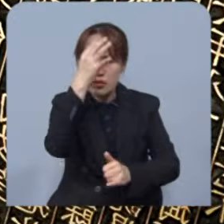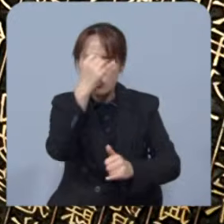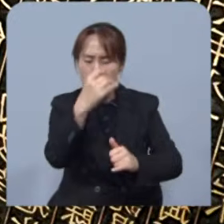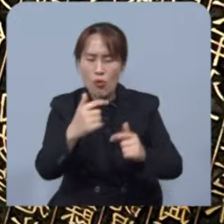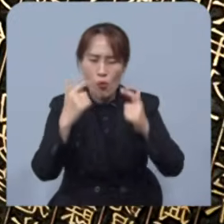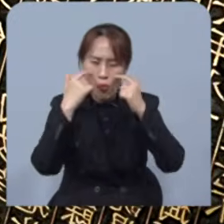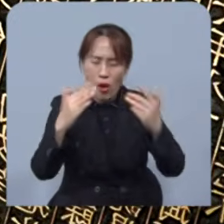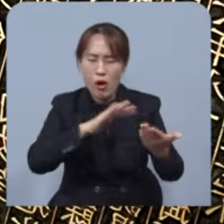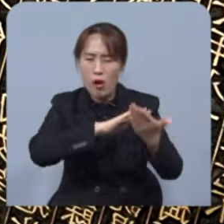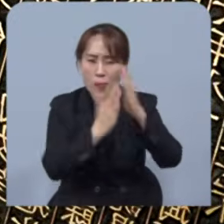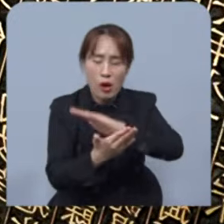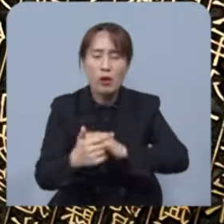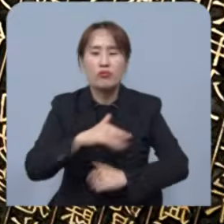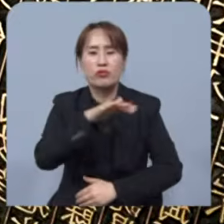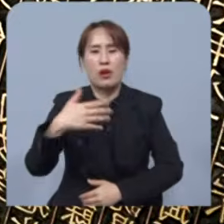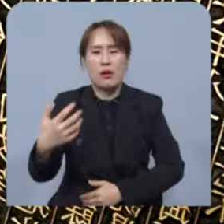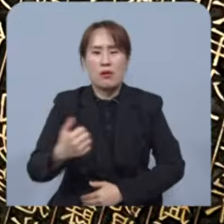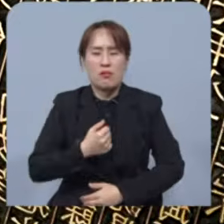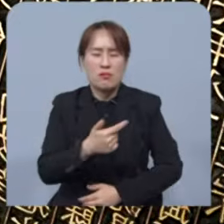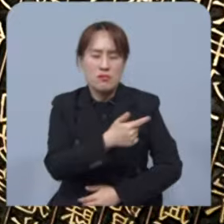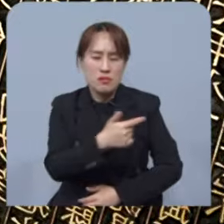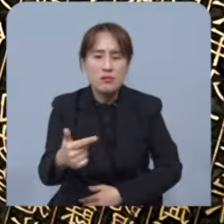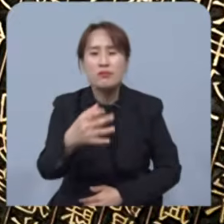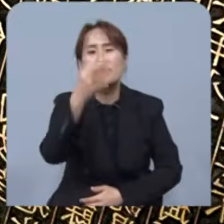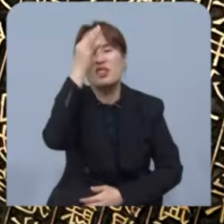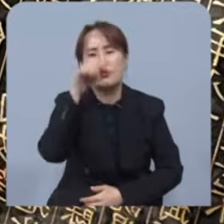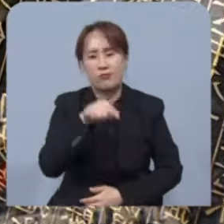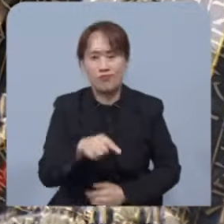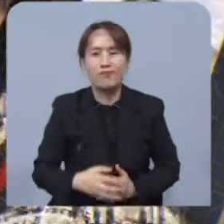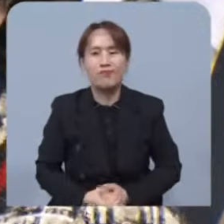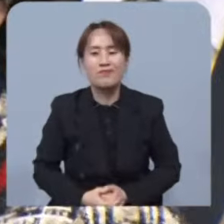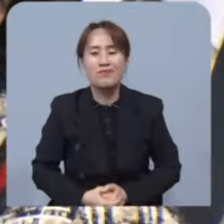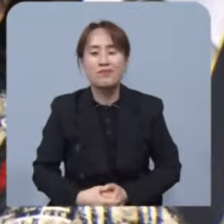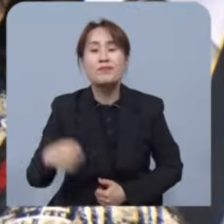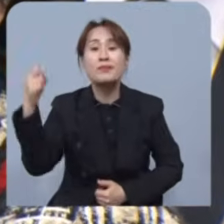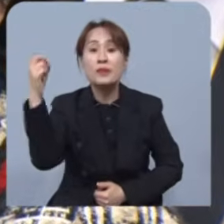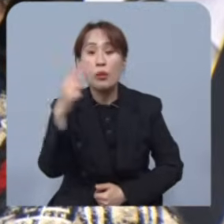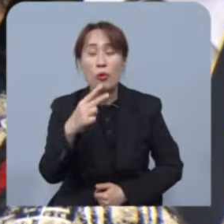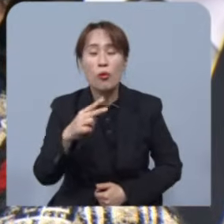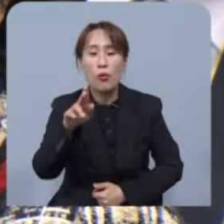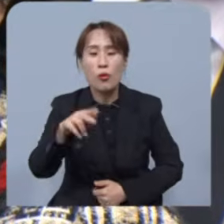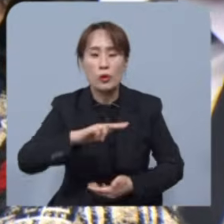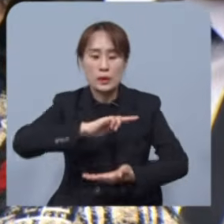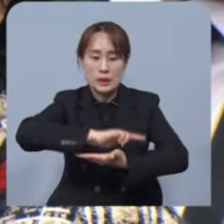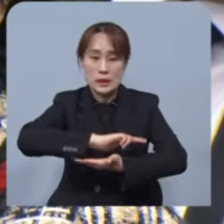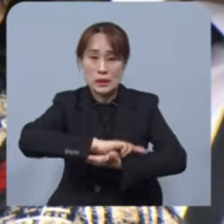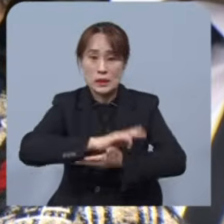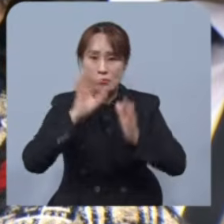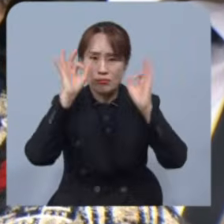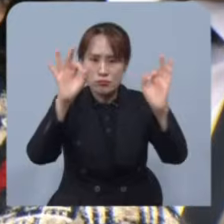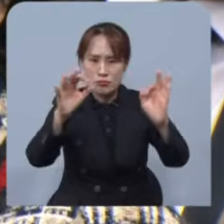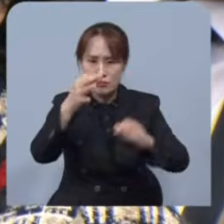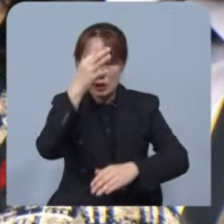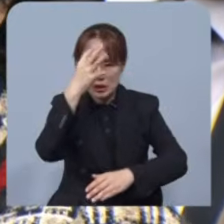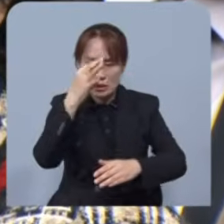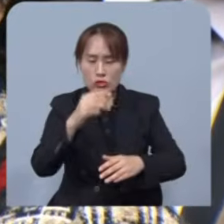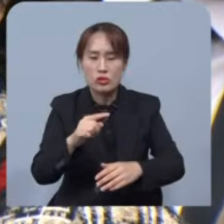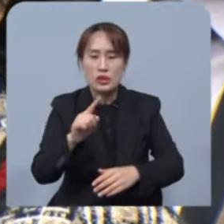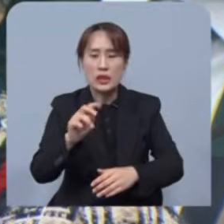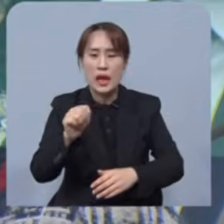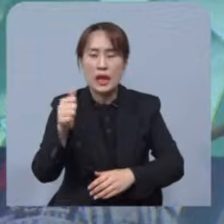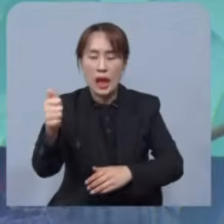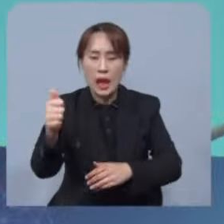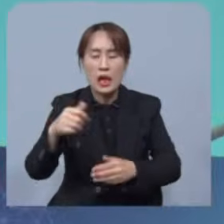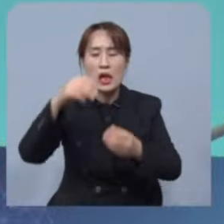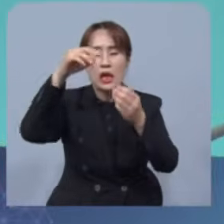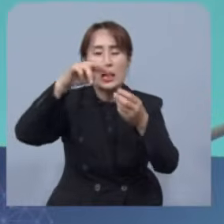완전히 혁신한 우리가 갖고 있는 압도적인 기술이었습니다. 그리고 직지가 보여줬던 첨단 기술 DNA와